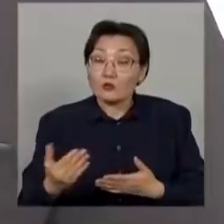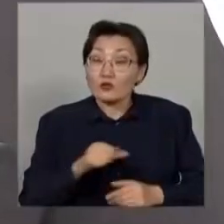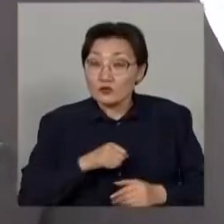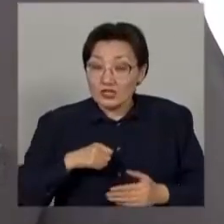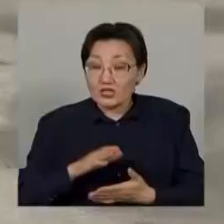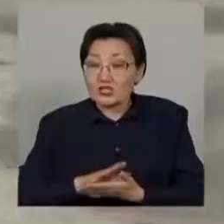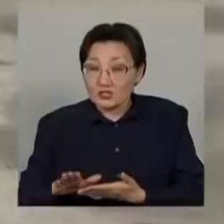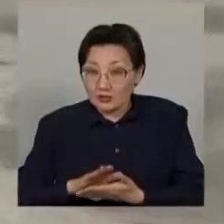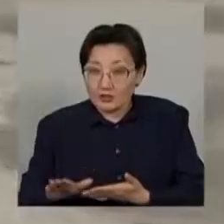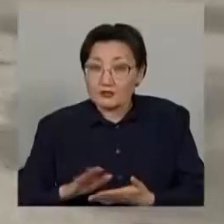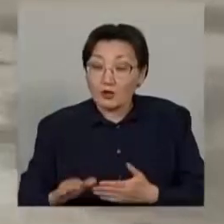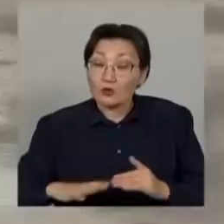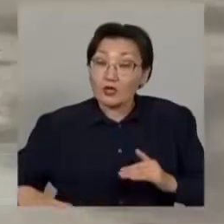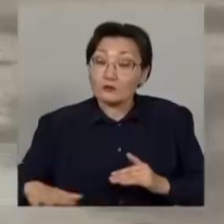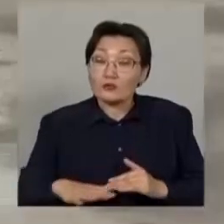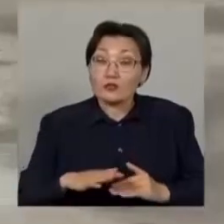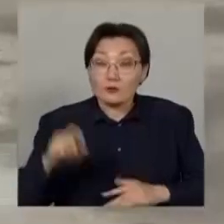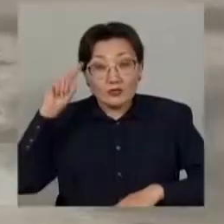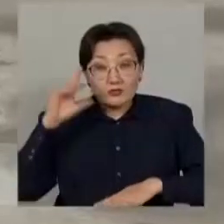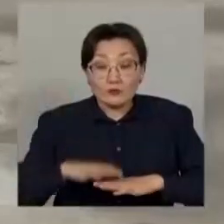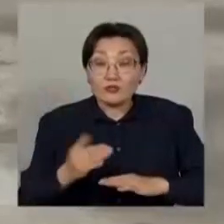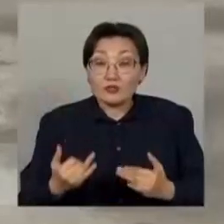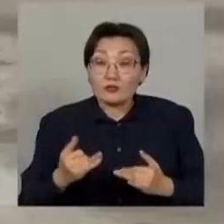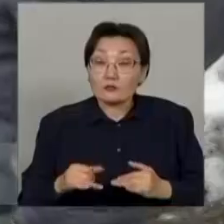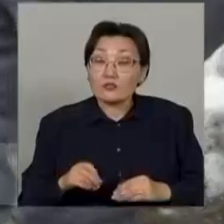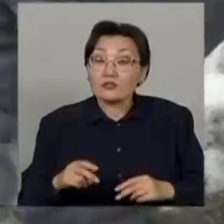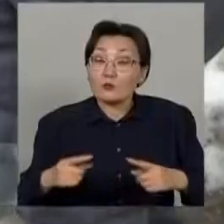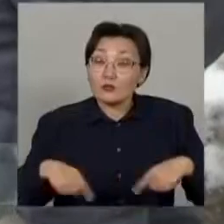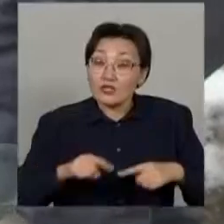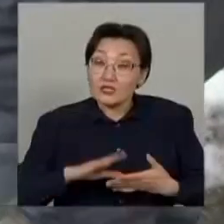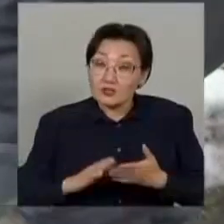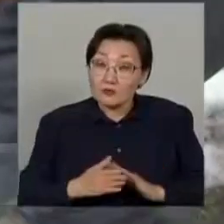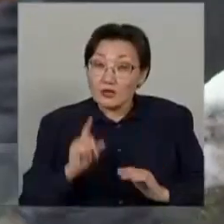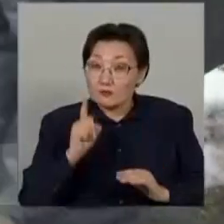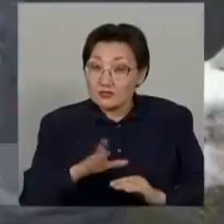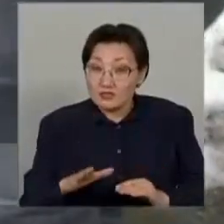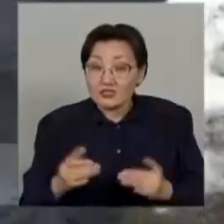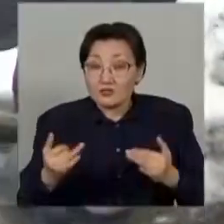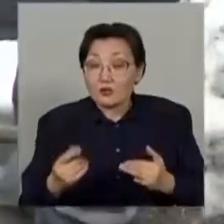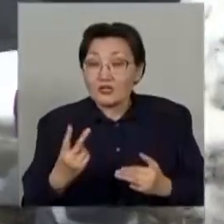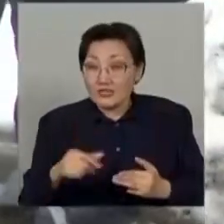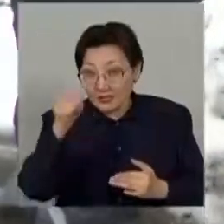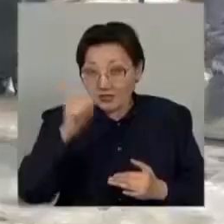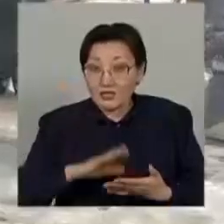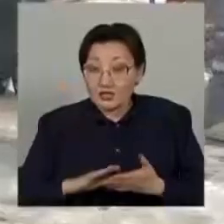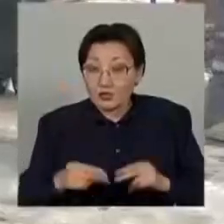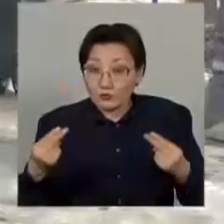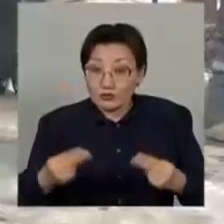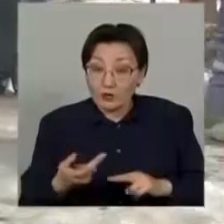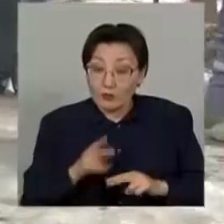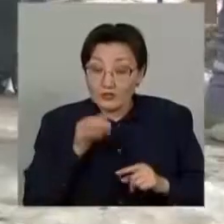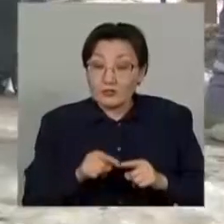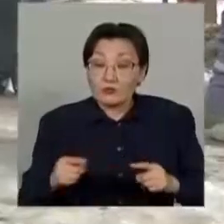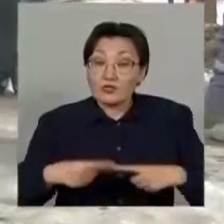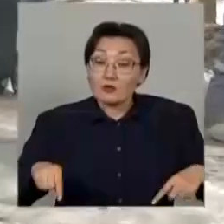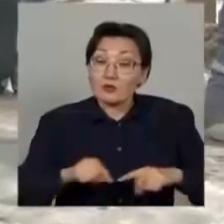жинайды ауларын. Әкімдік өкілдерінің айтуынша, дәл қазір мердігерлермен келісімшарт бір жылға емес, әзірге 2 айға ғана жасалған. Осы аралықта